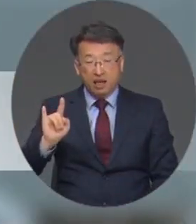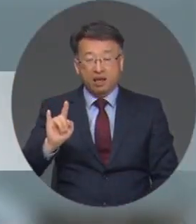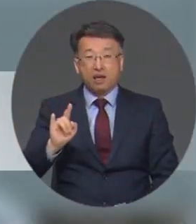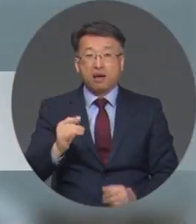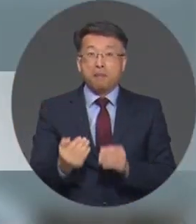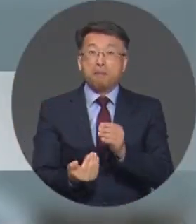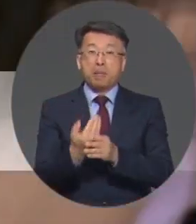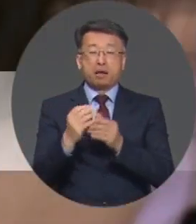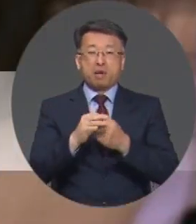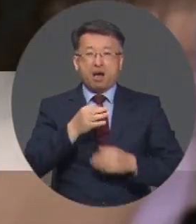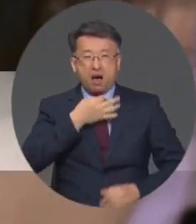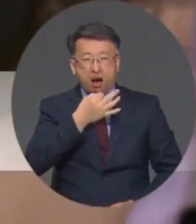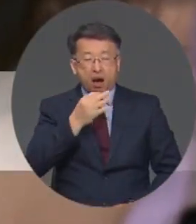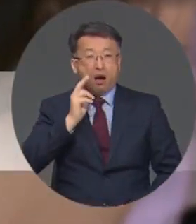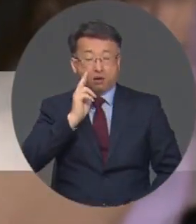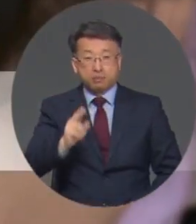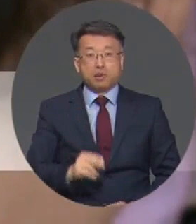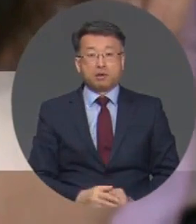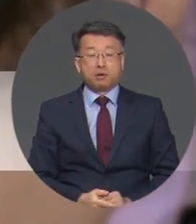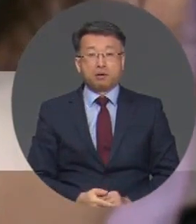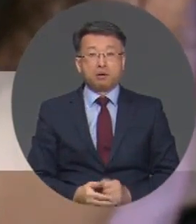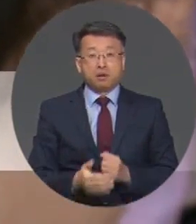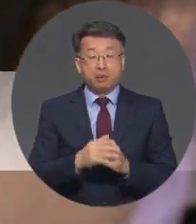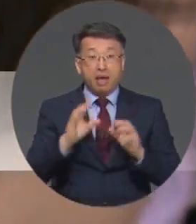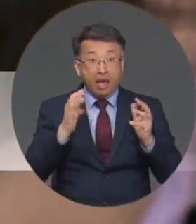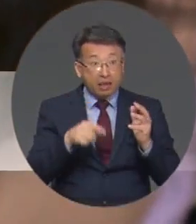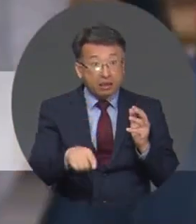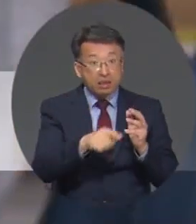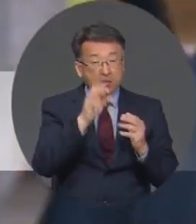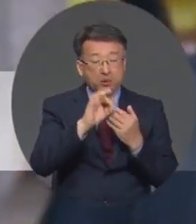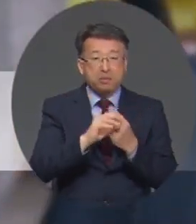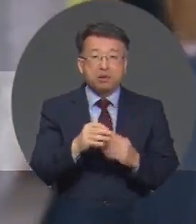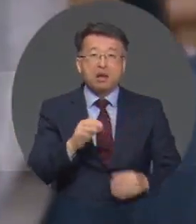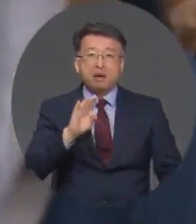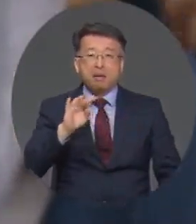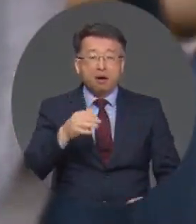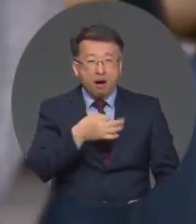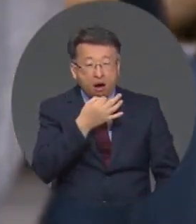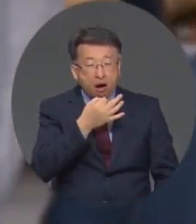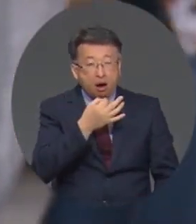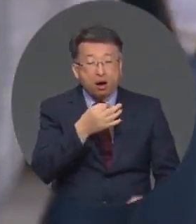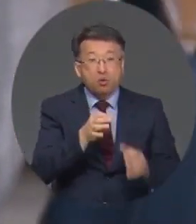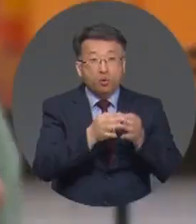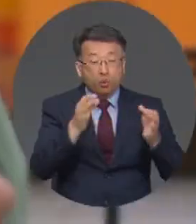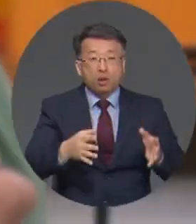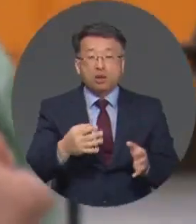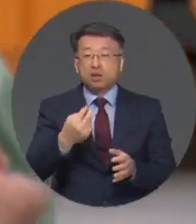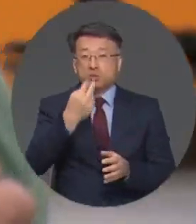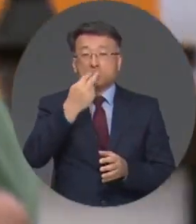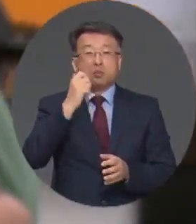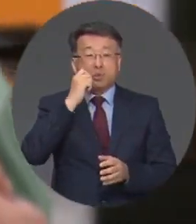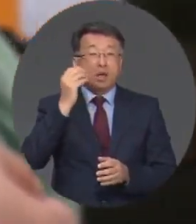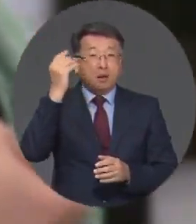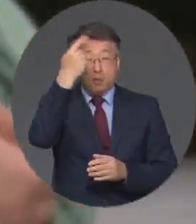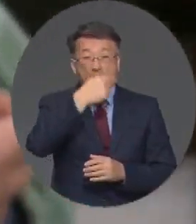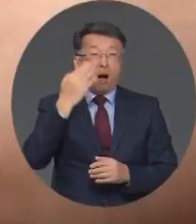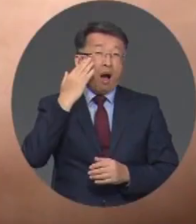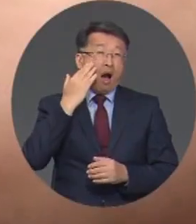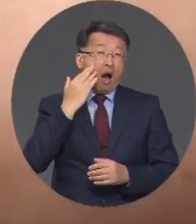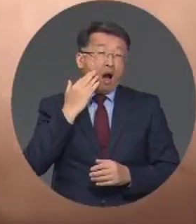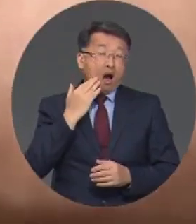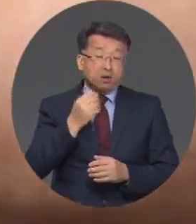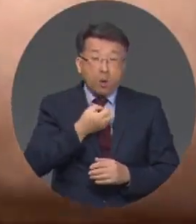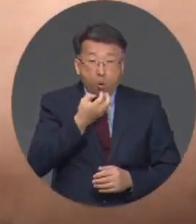기침을 반복하는 발작 증세를 보이며 영유아의 경우 발작 동안 호흡하지 못해 색이 오거나 구토